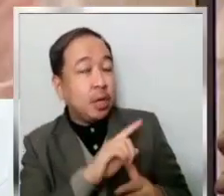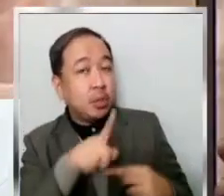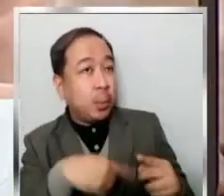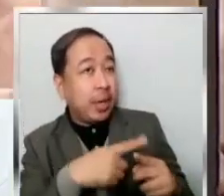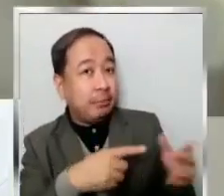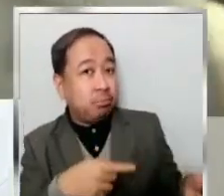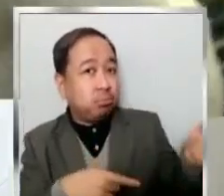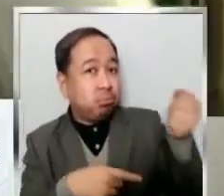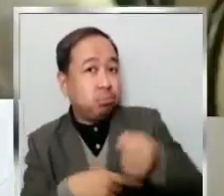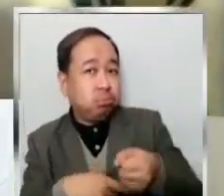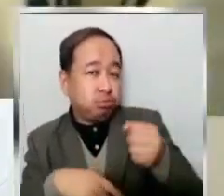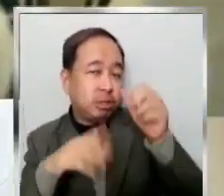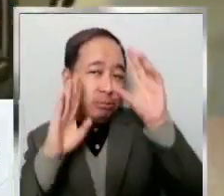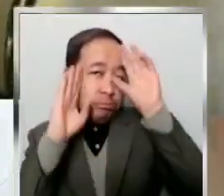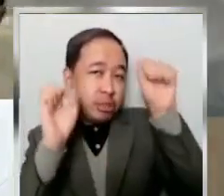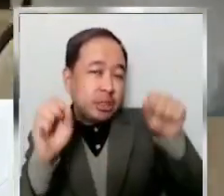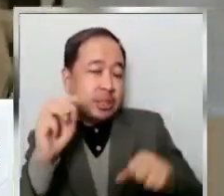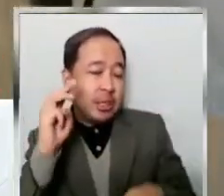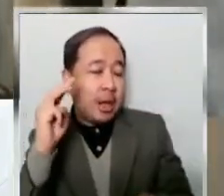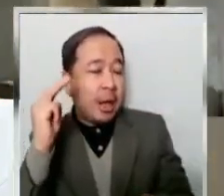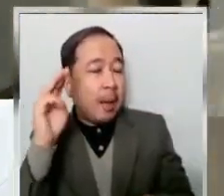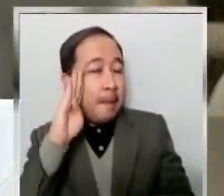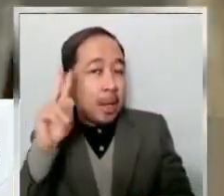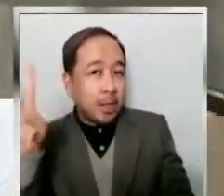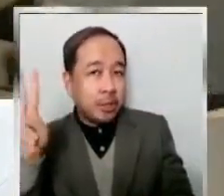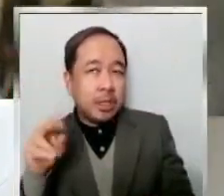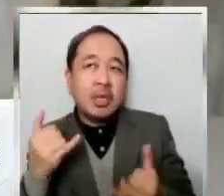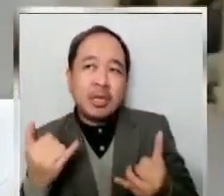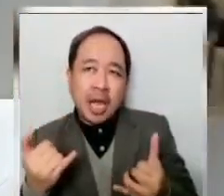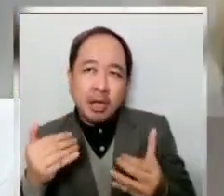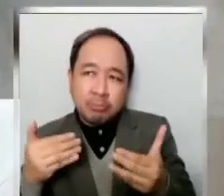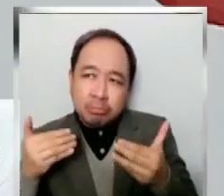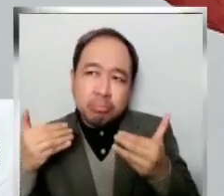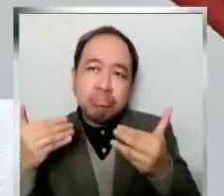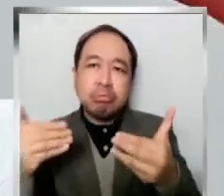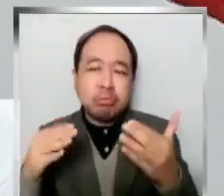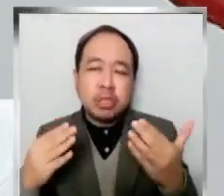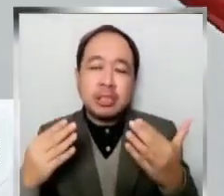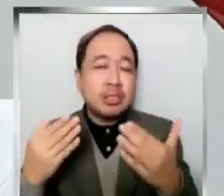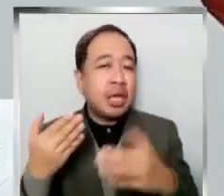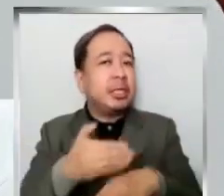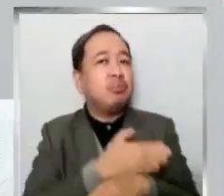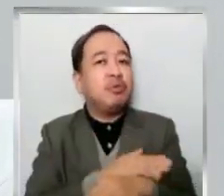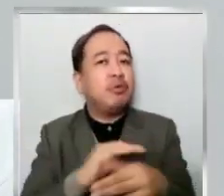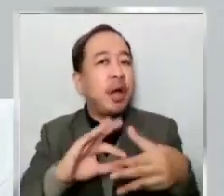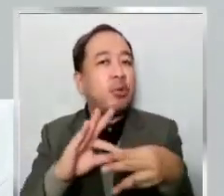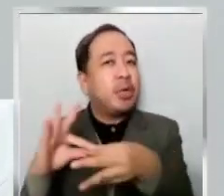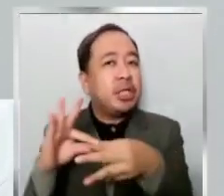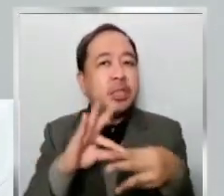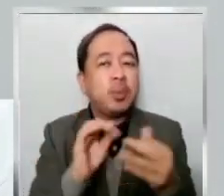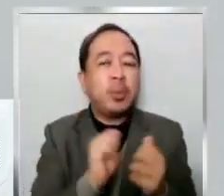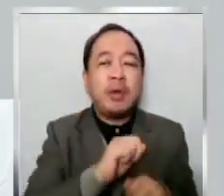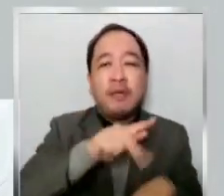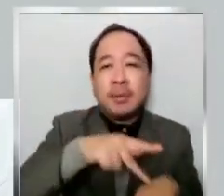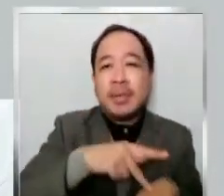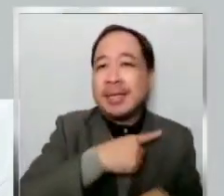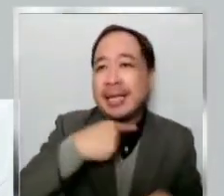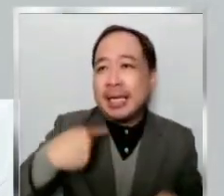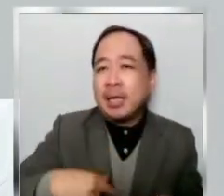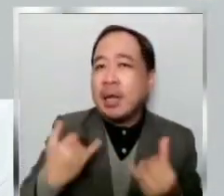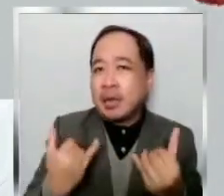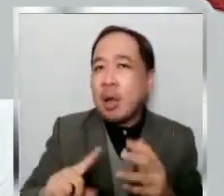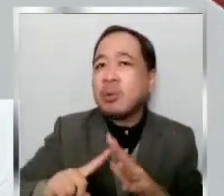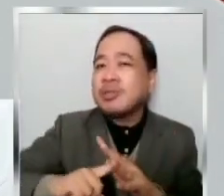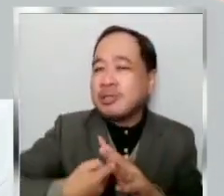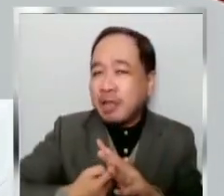Marcos, tutungo na sa ibang pahina ang relasyon ng dalawang bansa at magbubukas ang anyay golden era ng relasyon